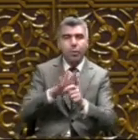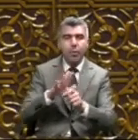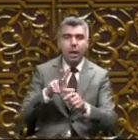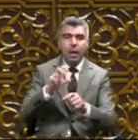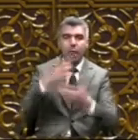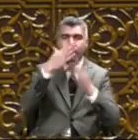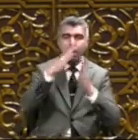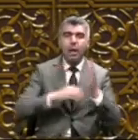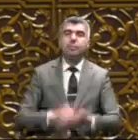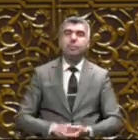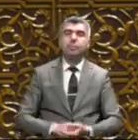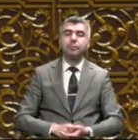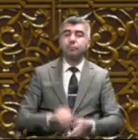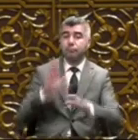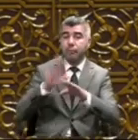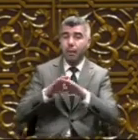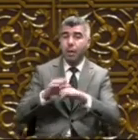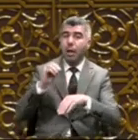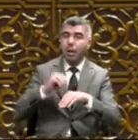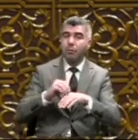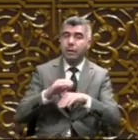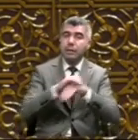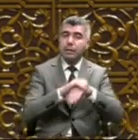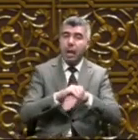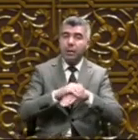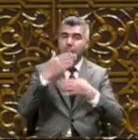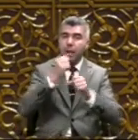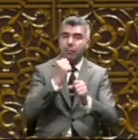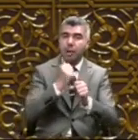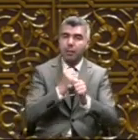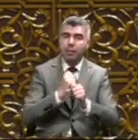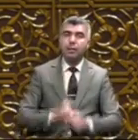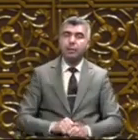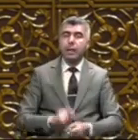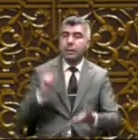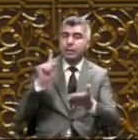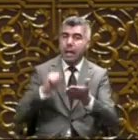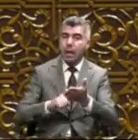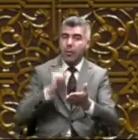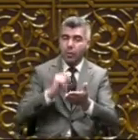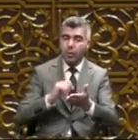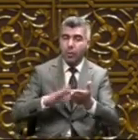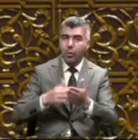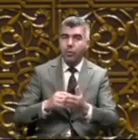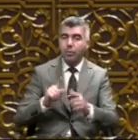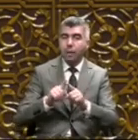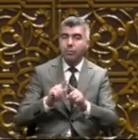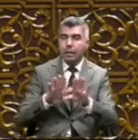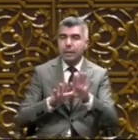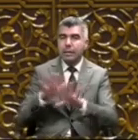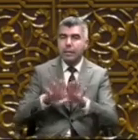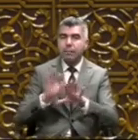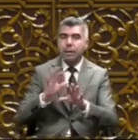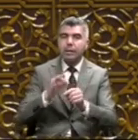بلادنا وندعوكم في الاتحاد الوطني للشرب المغرب الى ضروره ترشيد الانفاق العمومي في ظل التدبير المبني